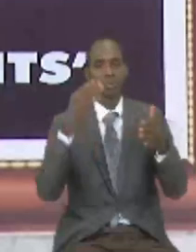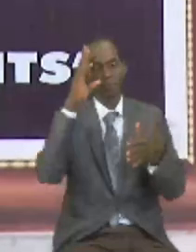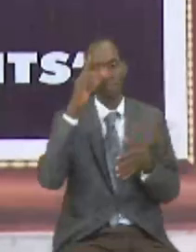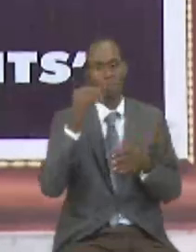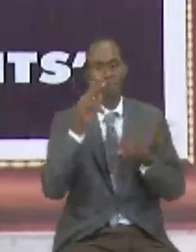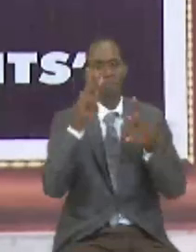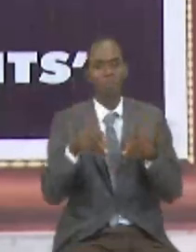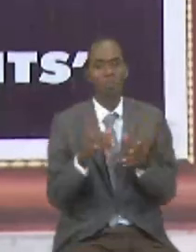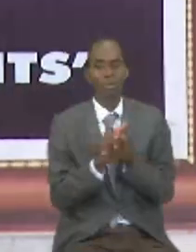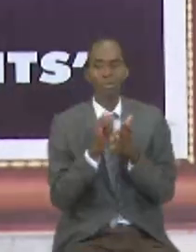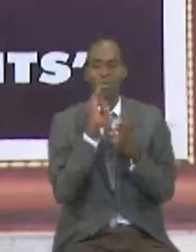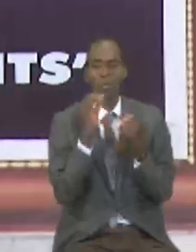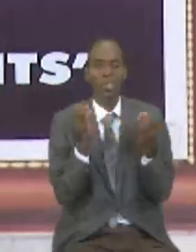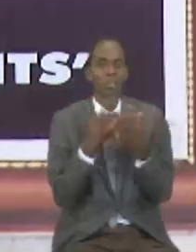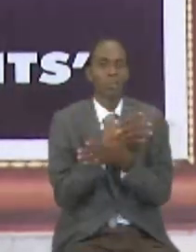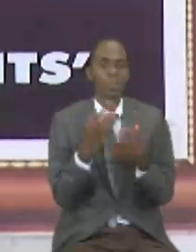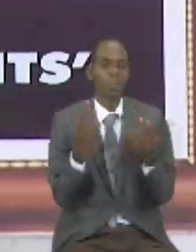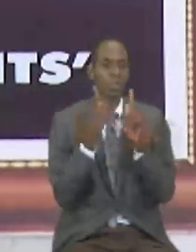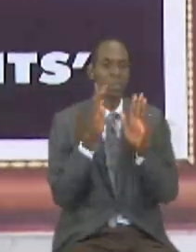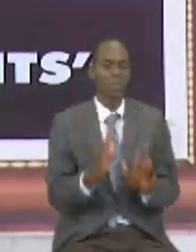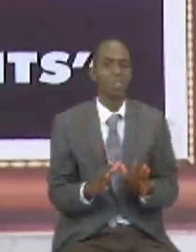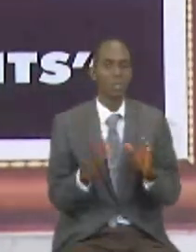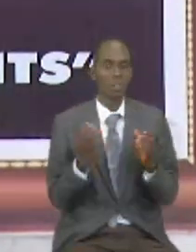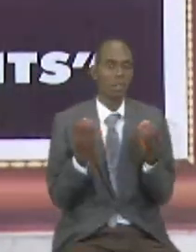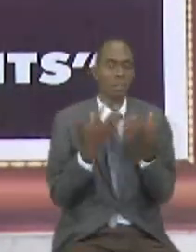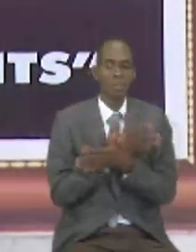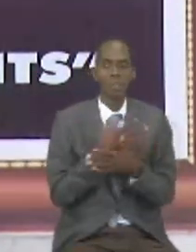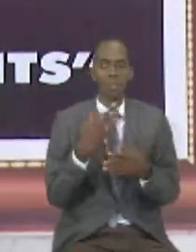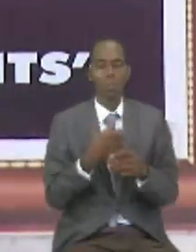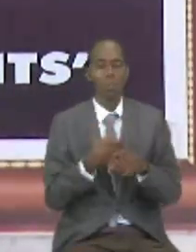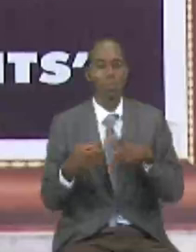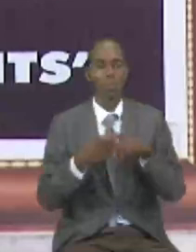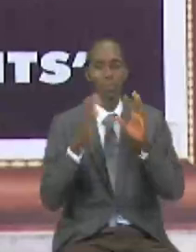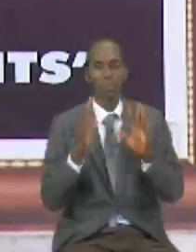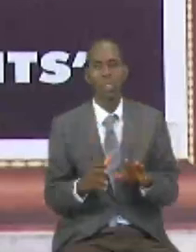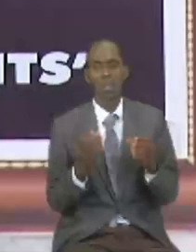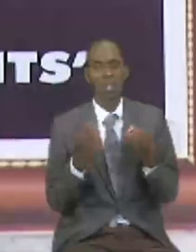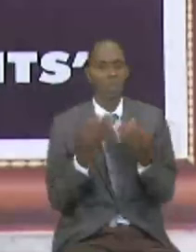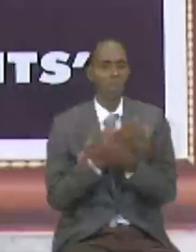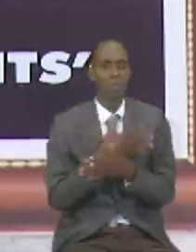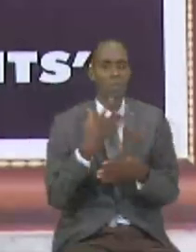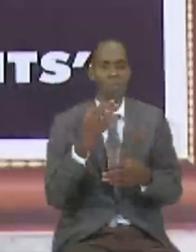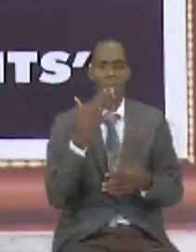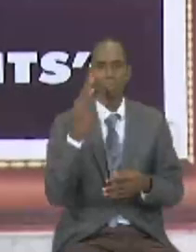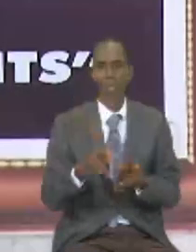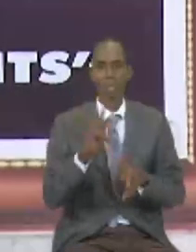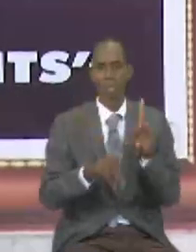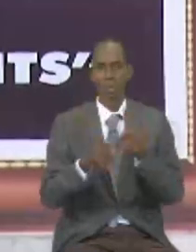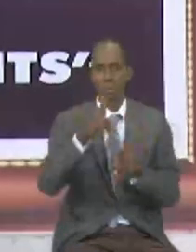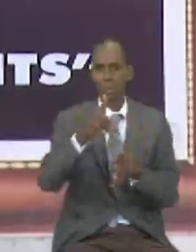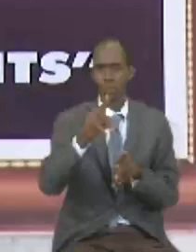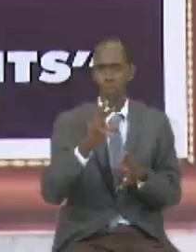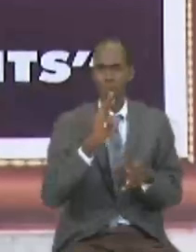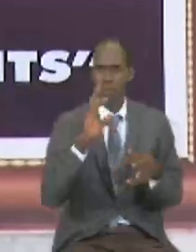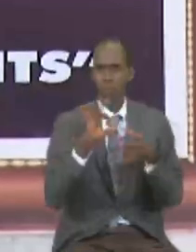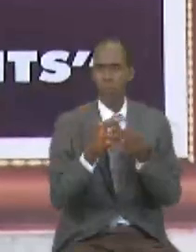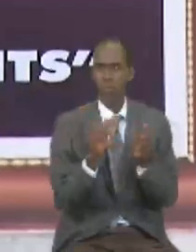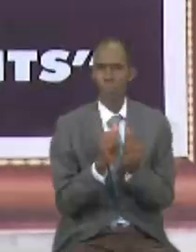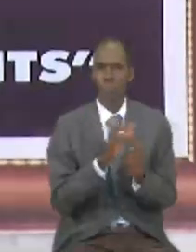celui qui a vraiment peur des pécheurs, celui qui a peur des persécuteurs, des gens méchants, mauvais, que tu es à Christ, il